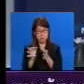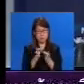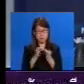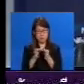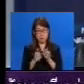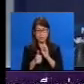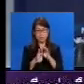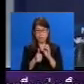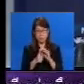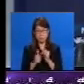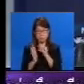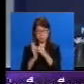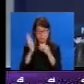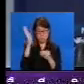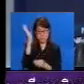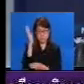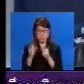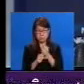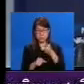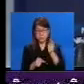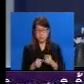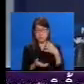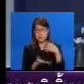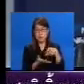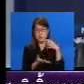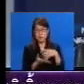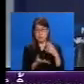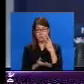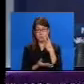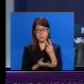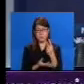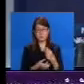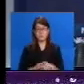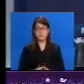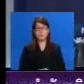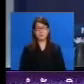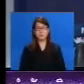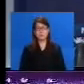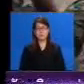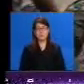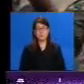ำก่อนที่จะลงไปทำงานในพื้นที่จริงติดตามจากรายงานของคุณสุภัทราศรีปัจฉิมค่ะ